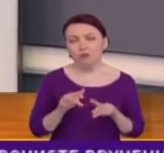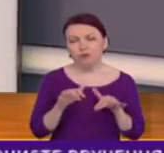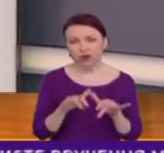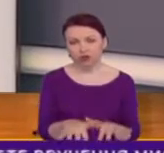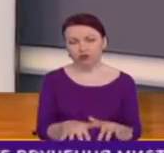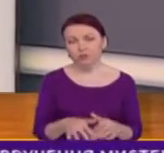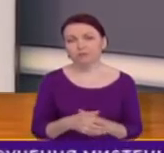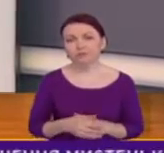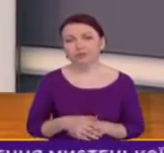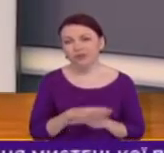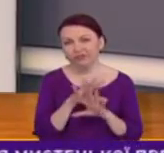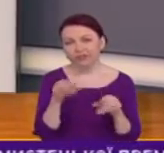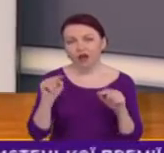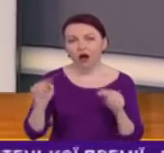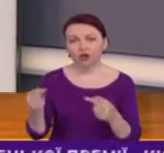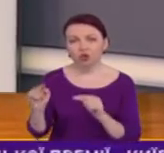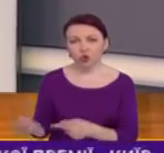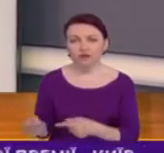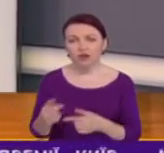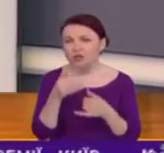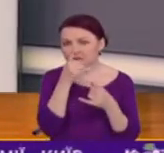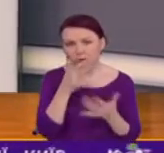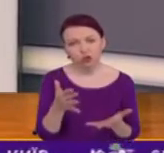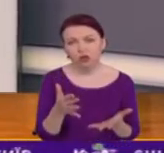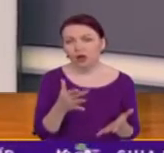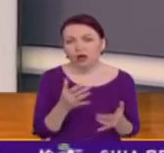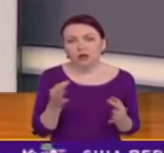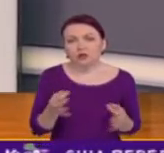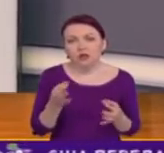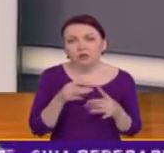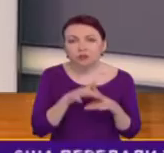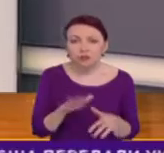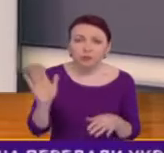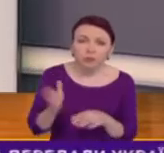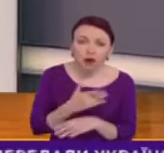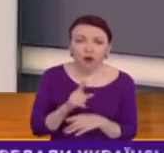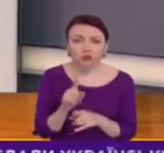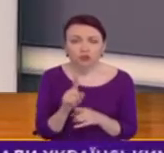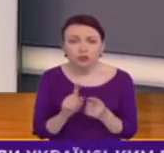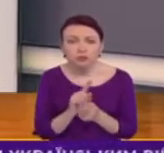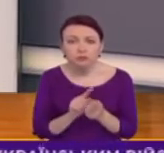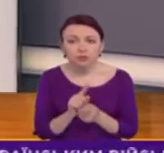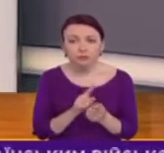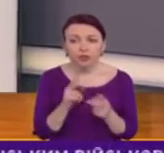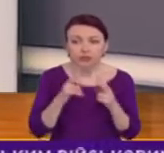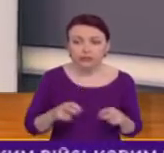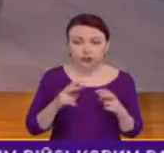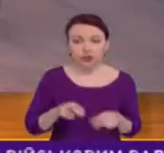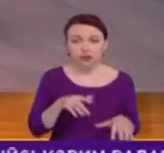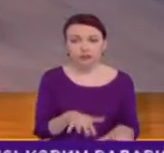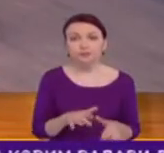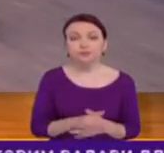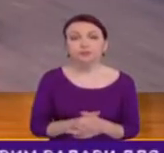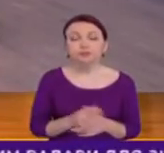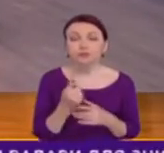що все арештовано, і тому не можуть приймати ніяких дій, поки не проведеться якісь слідчі дії. Це одне із